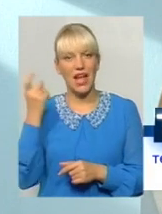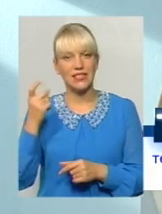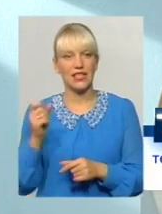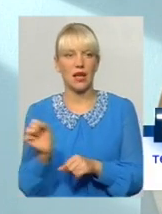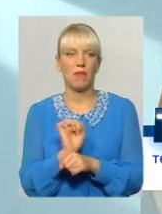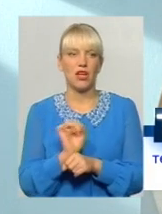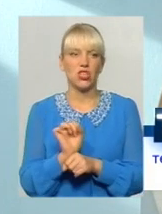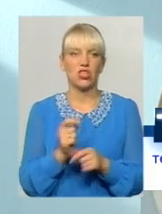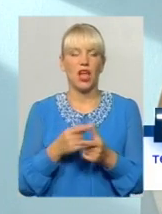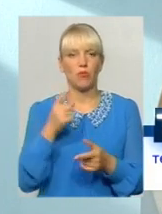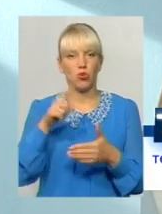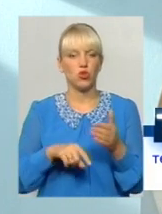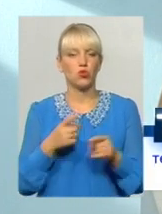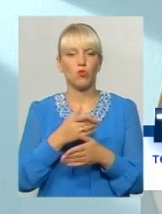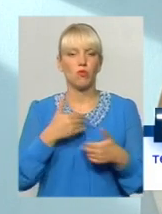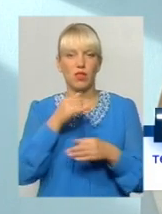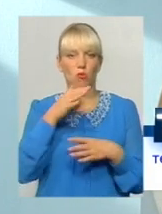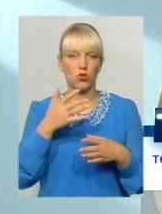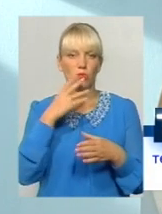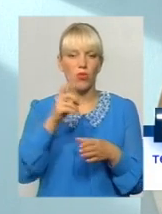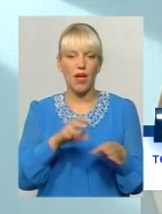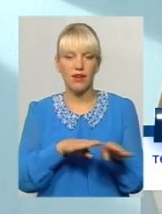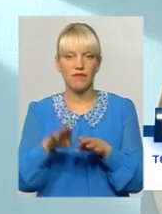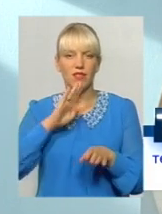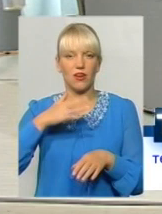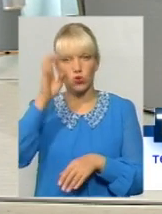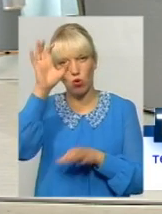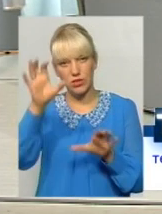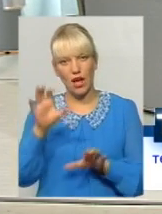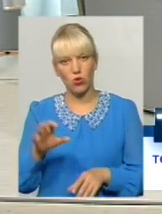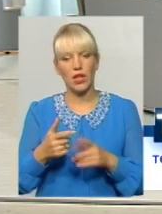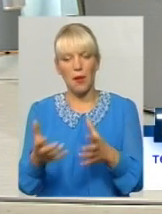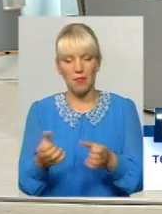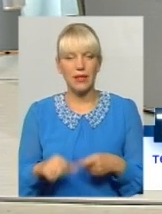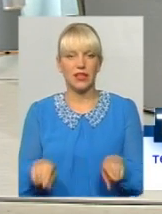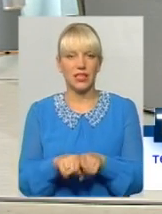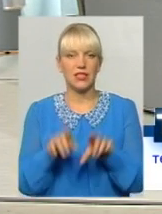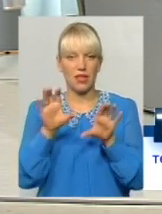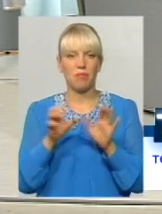Чому ми не можемо на рівні нашого законодавства прийняти відповідний закон, такий, як ми просимо його прийняти,